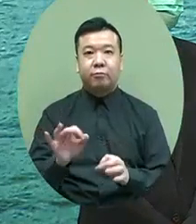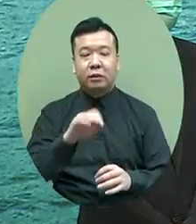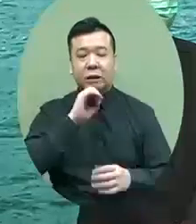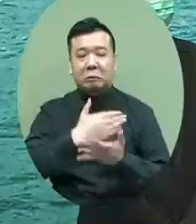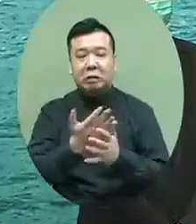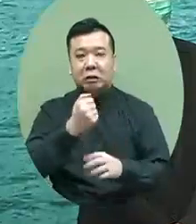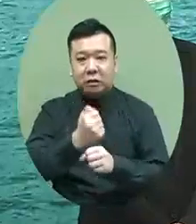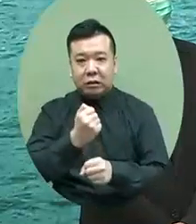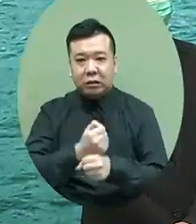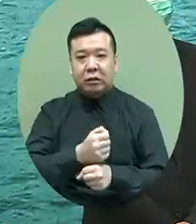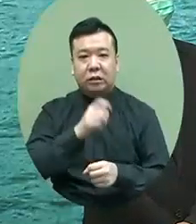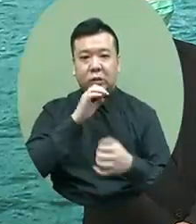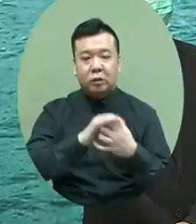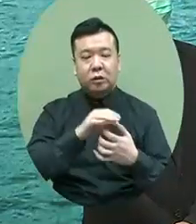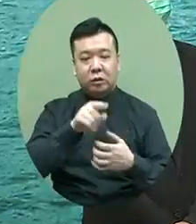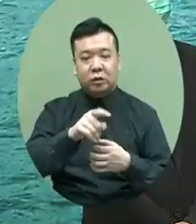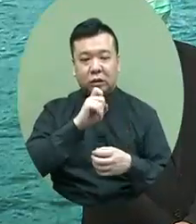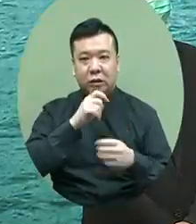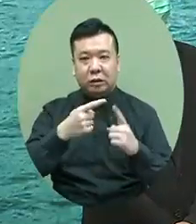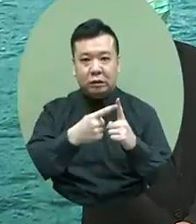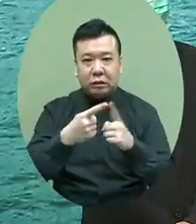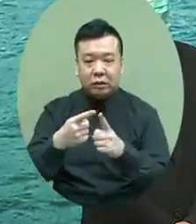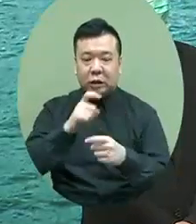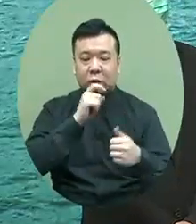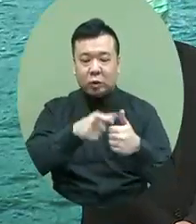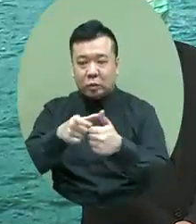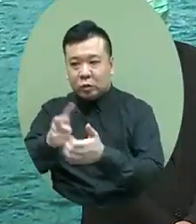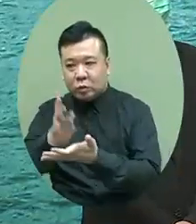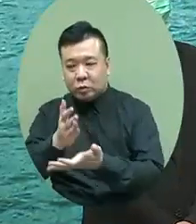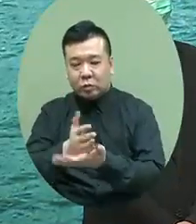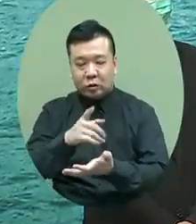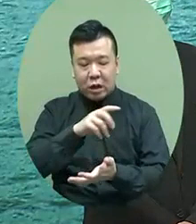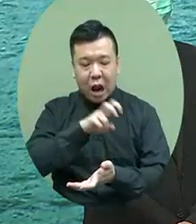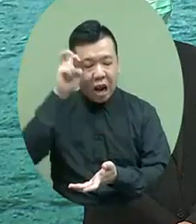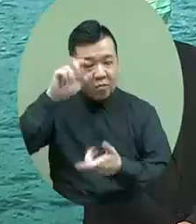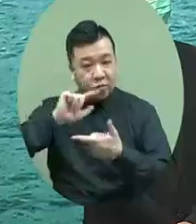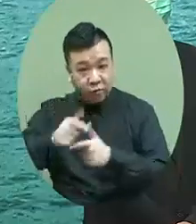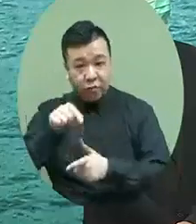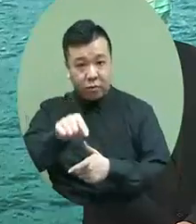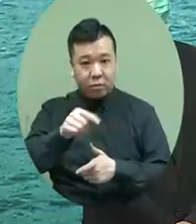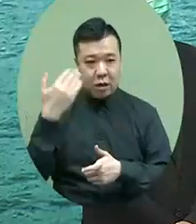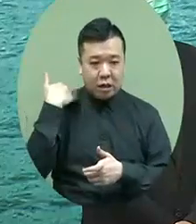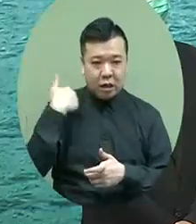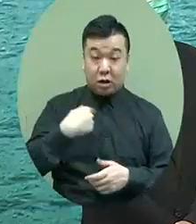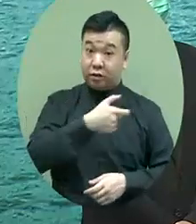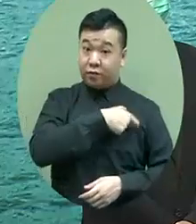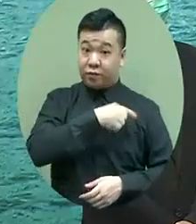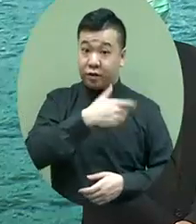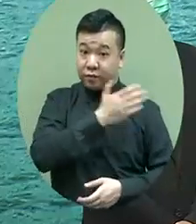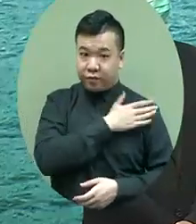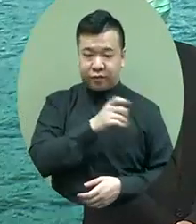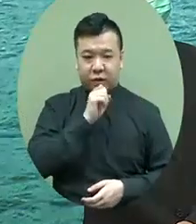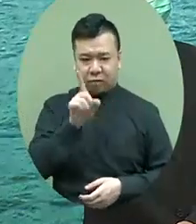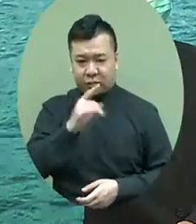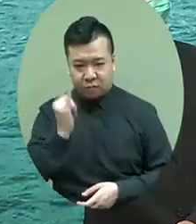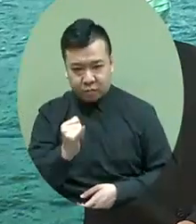OK， 我想在不同崗位上面會對同一件事或者同一個人有不同的角度。咁當然而家我哋當然係嗰陣時作